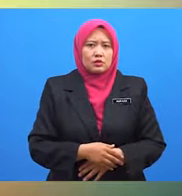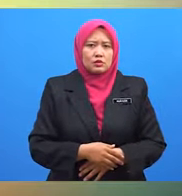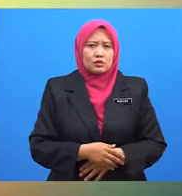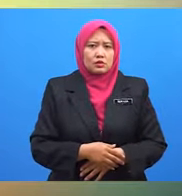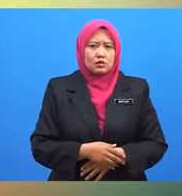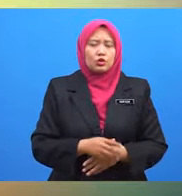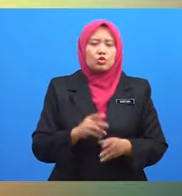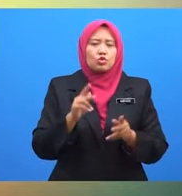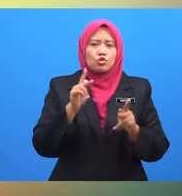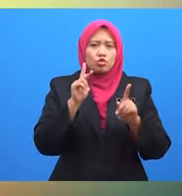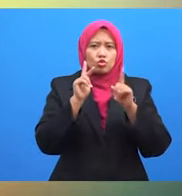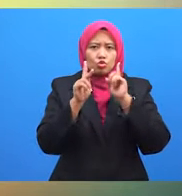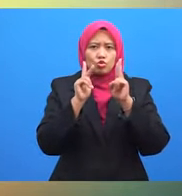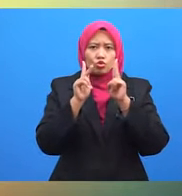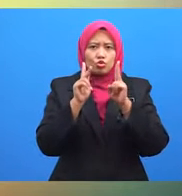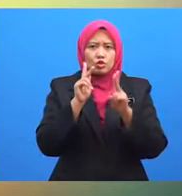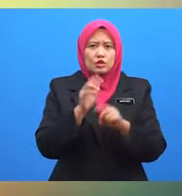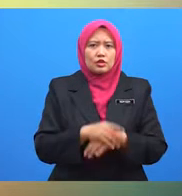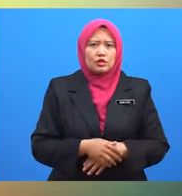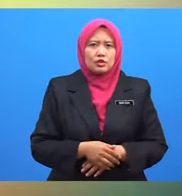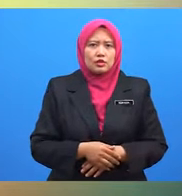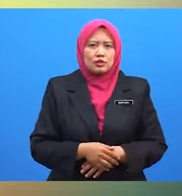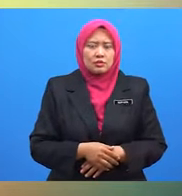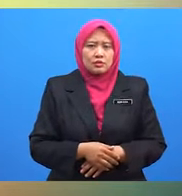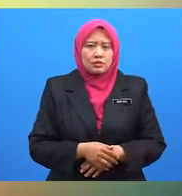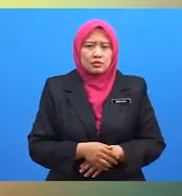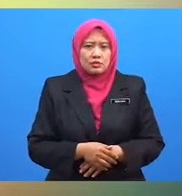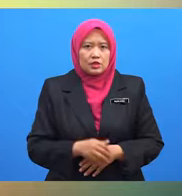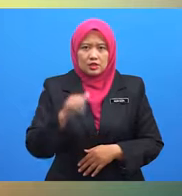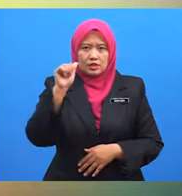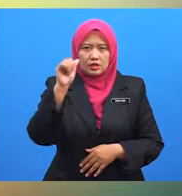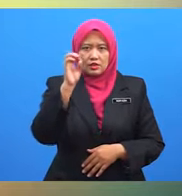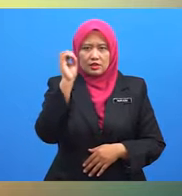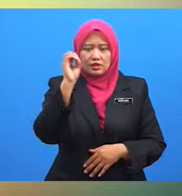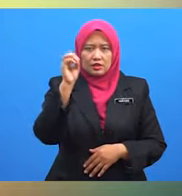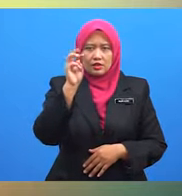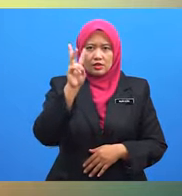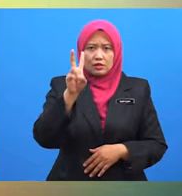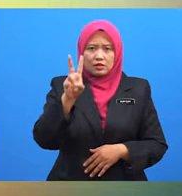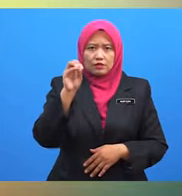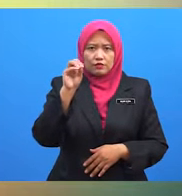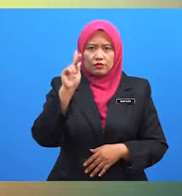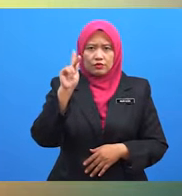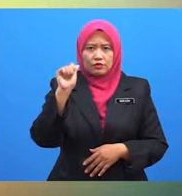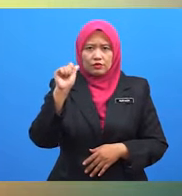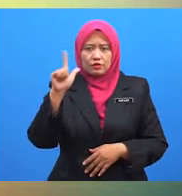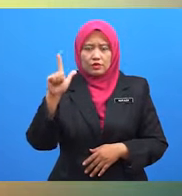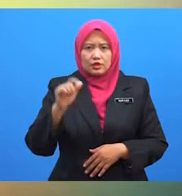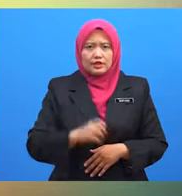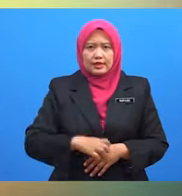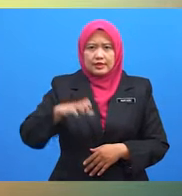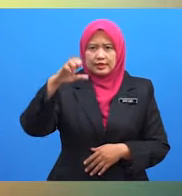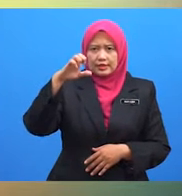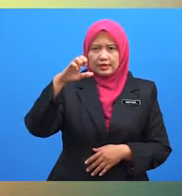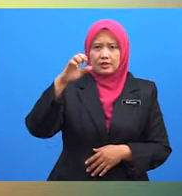A. Ketiadaan vokal italing yang digantikan dengan A. B. Ketiadaan vokal